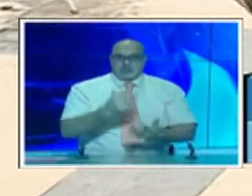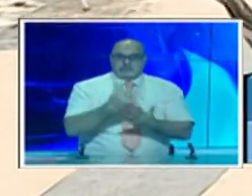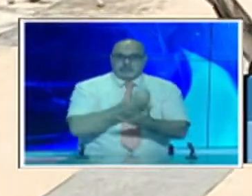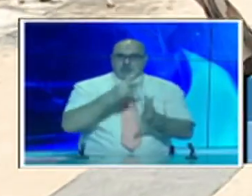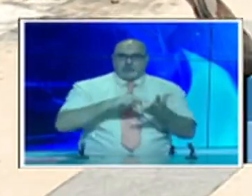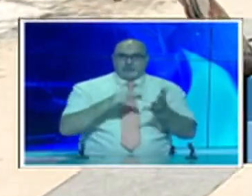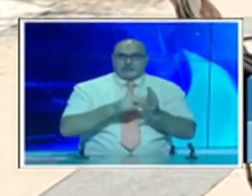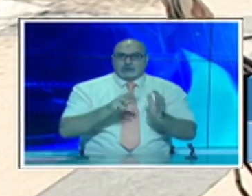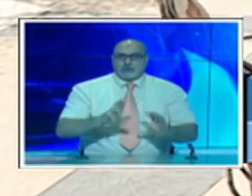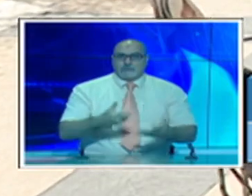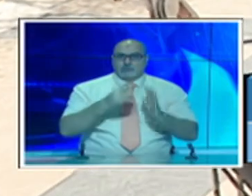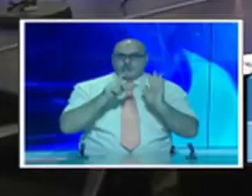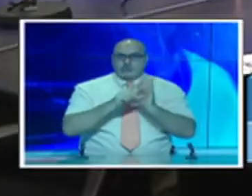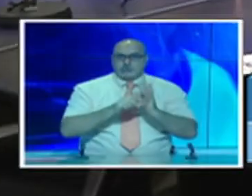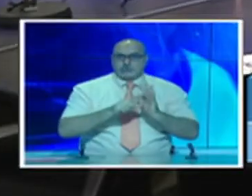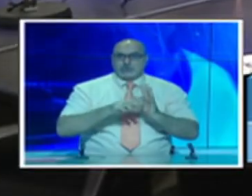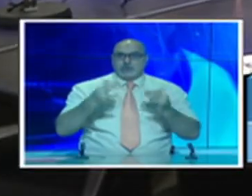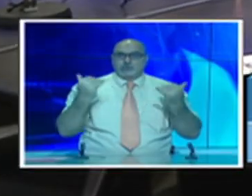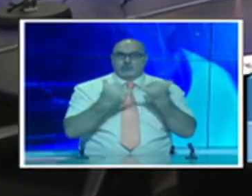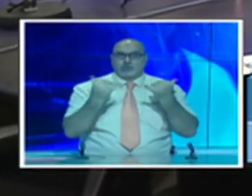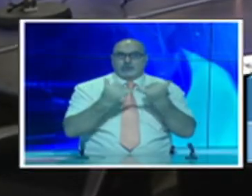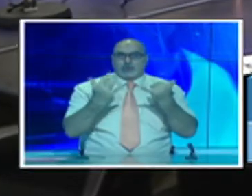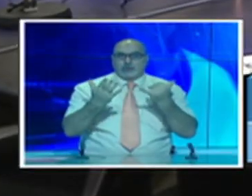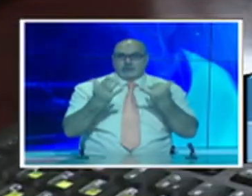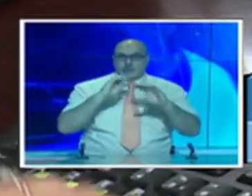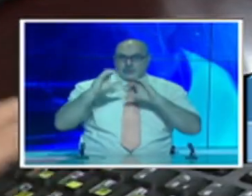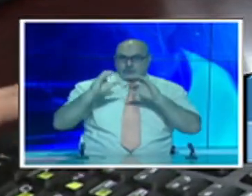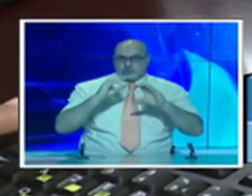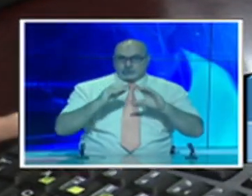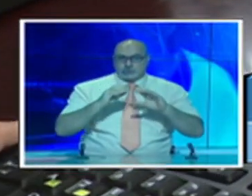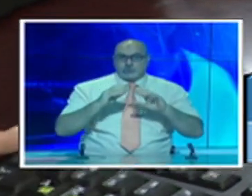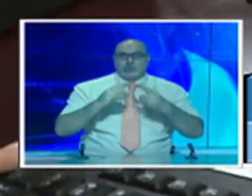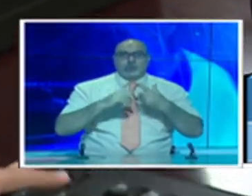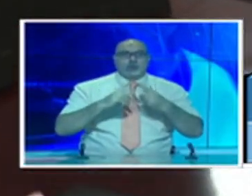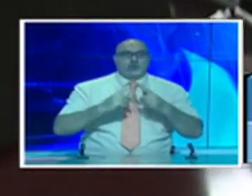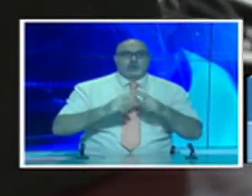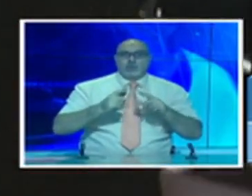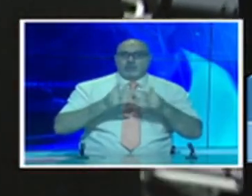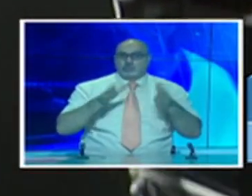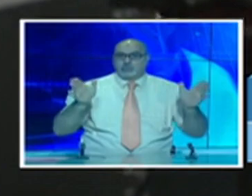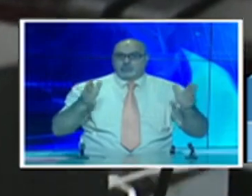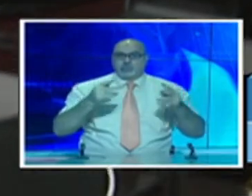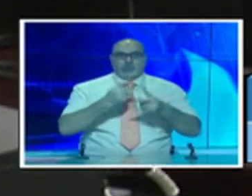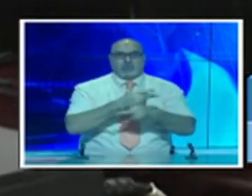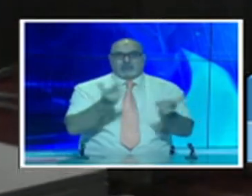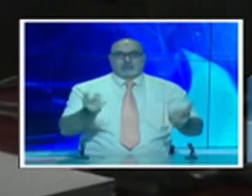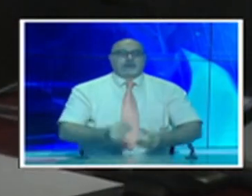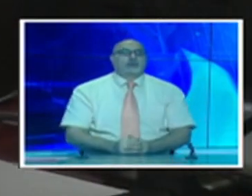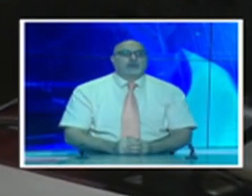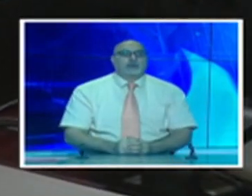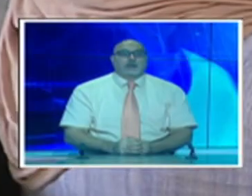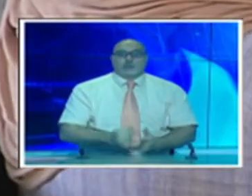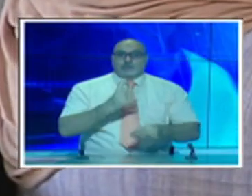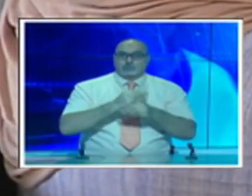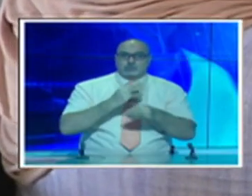مشروع تعديل الدستور في قطاع الإعلام والصحافة المتعطش إلى فسحات أوسع للتعبير ونفس مهني